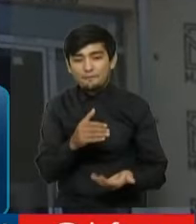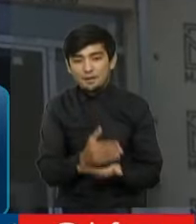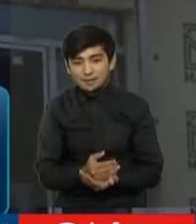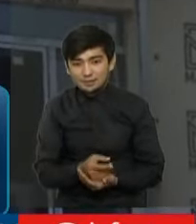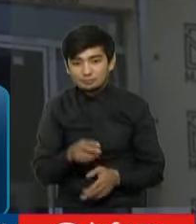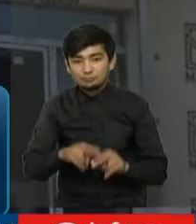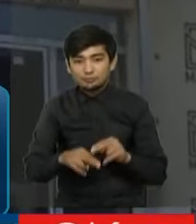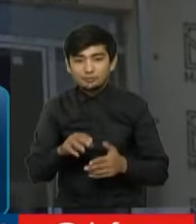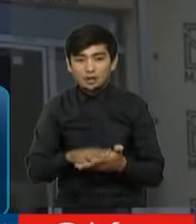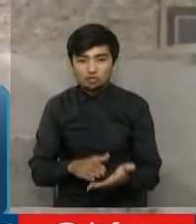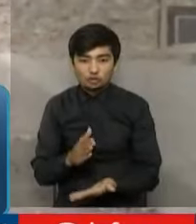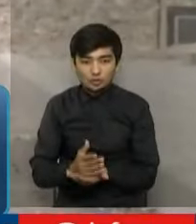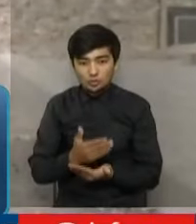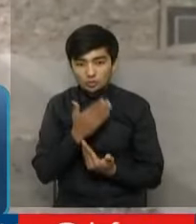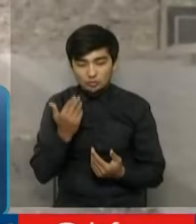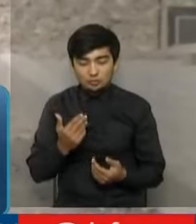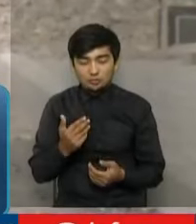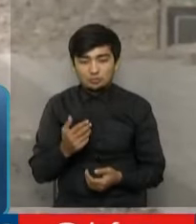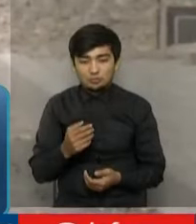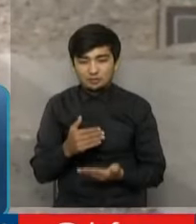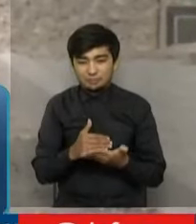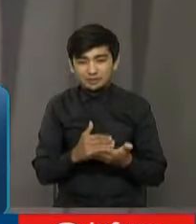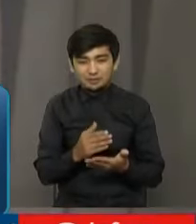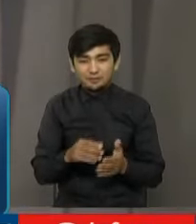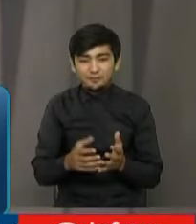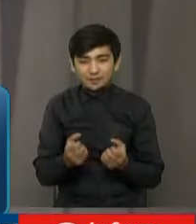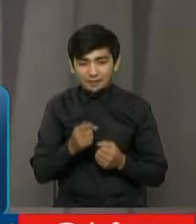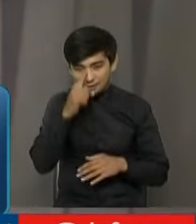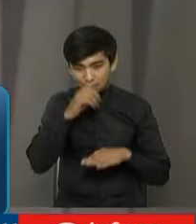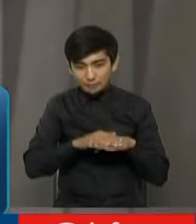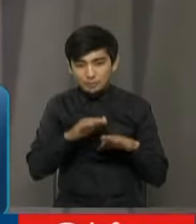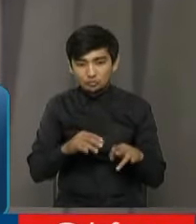долевое строительство. Ануар Мангельдинов, Сергей Шуйский, Информбюро.